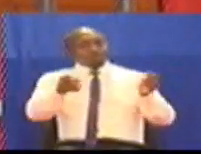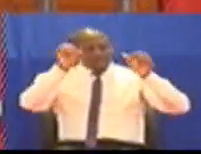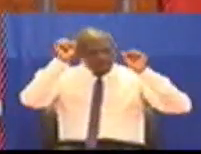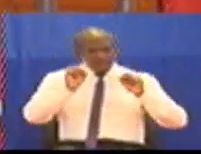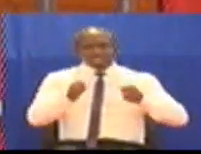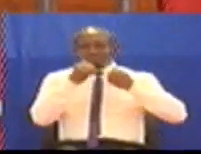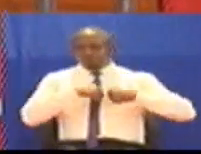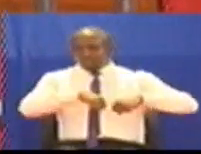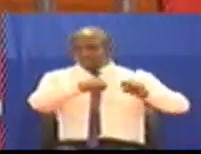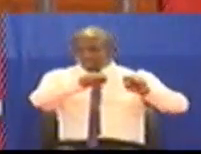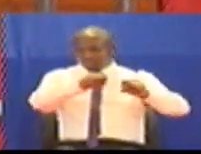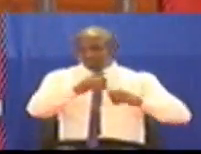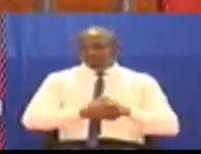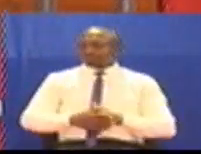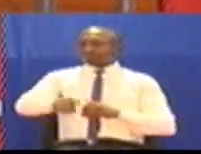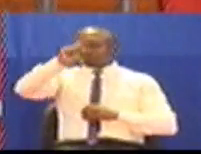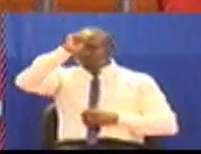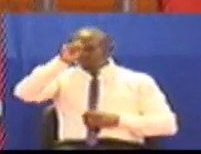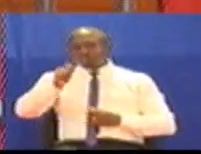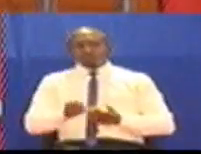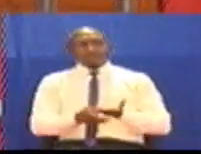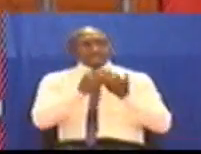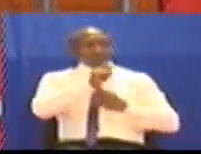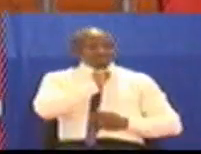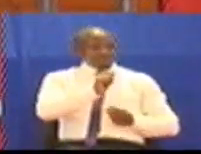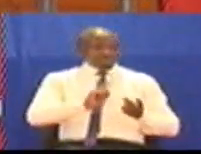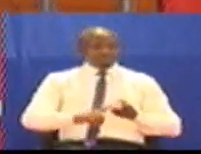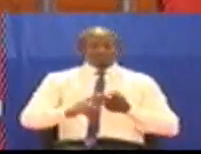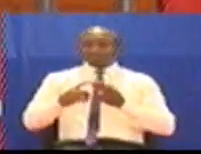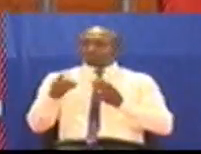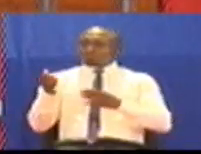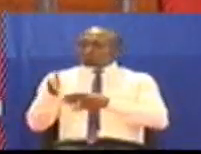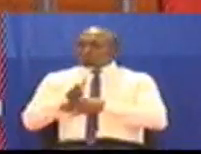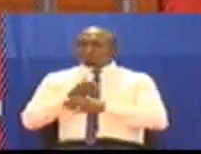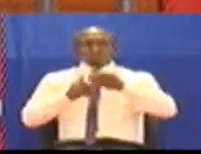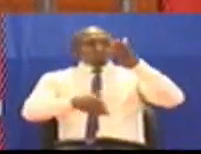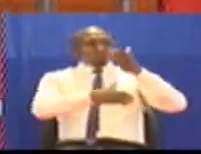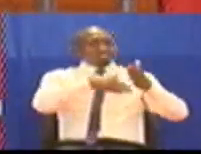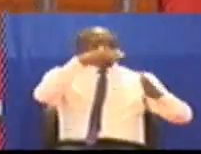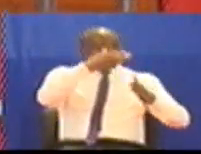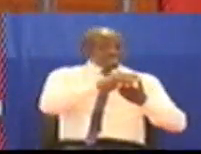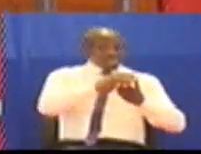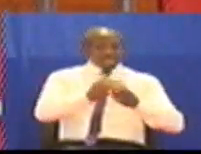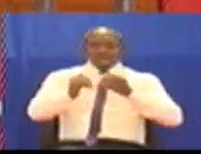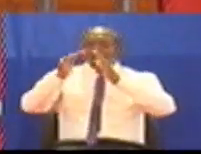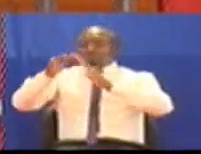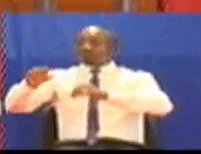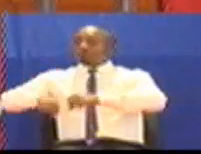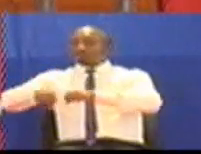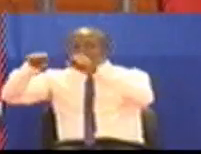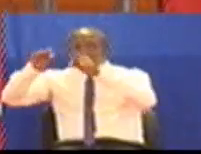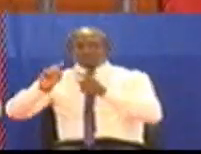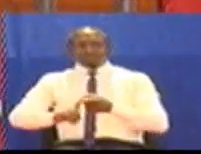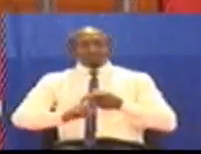itekelezwe. Mheshimiwa Naibu Spika, nizungumzie pia ujenzi wa majengo ya utawala. Majengo